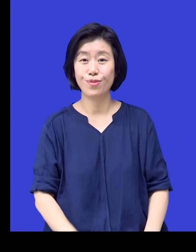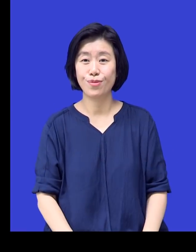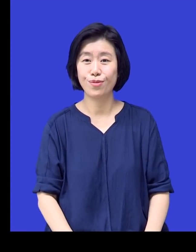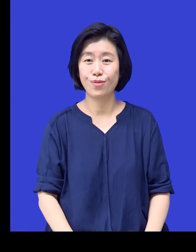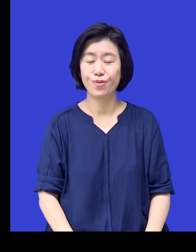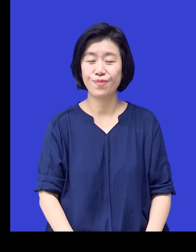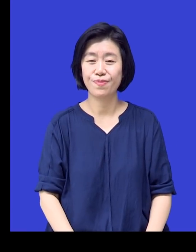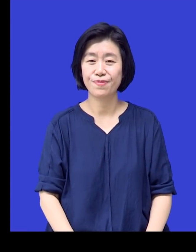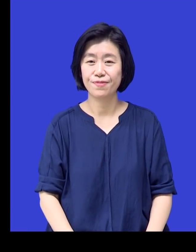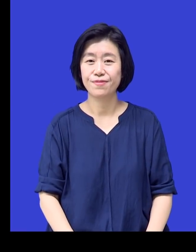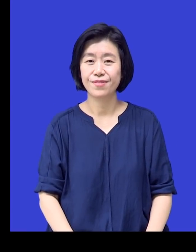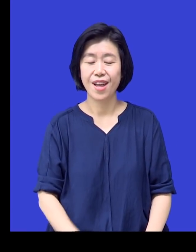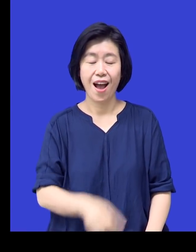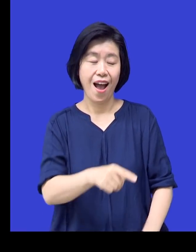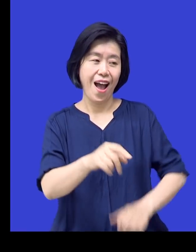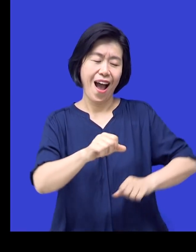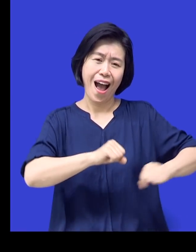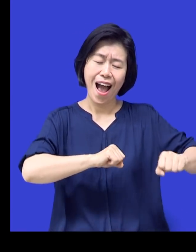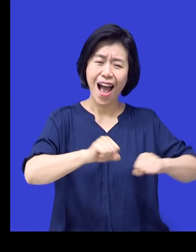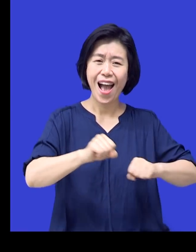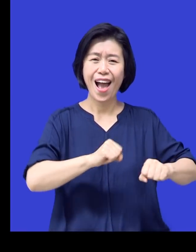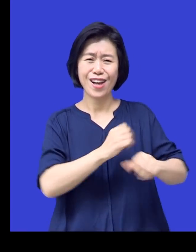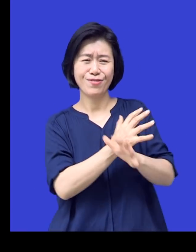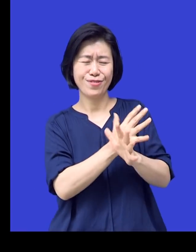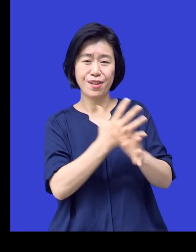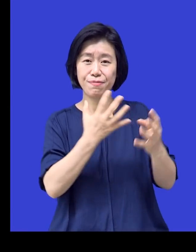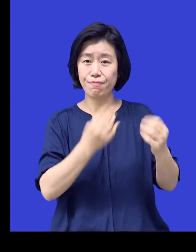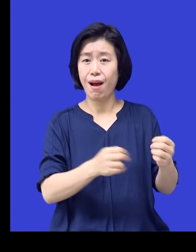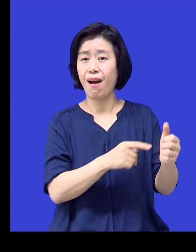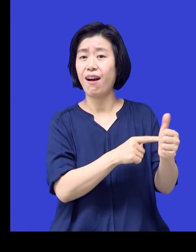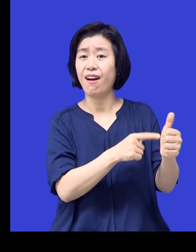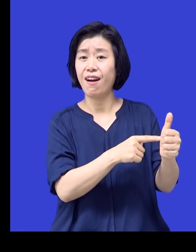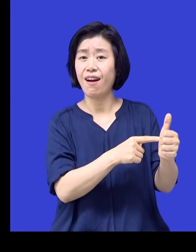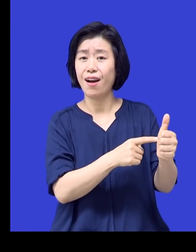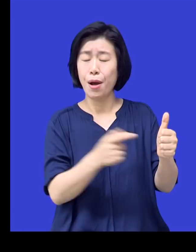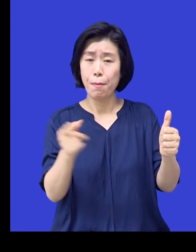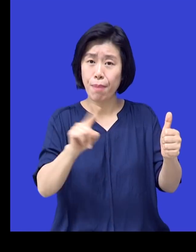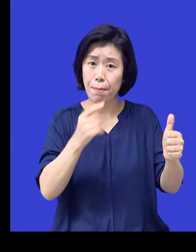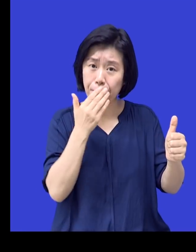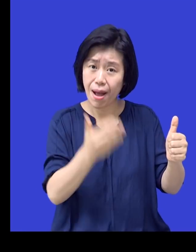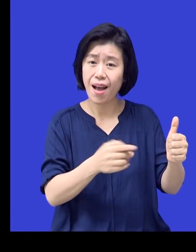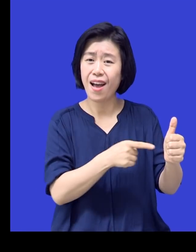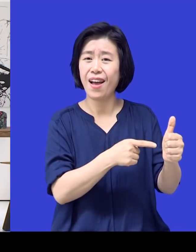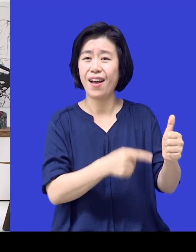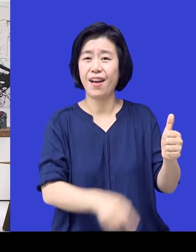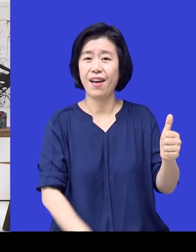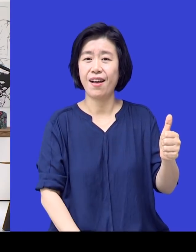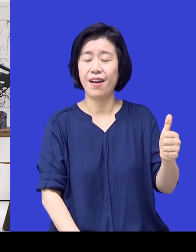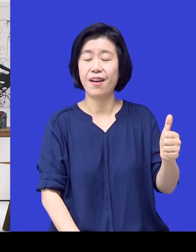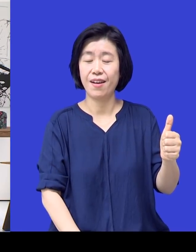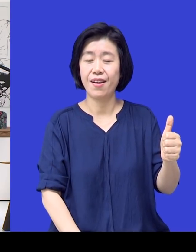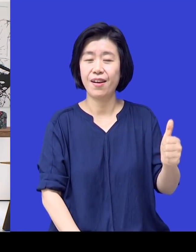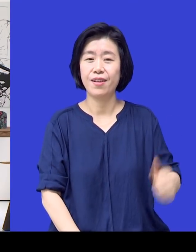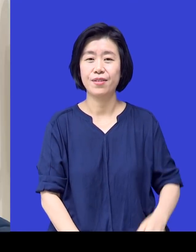그러니까 그렇게 활동적이고 개구쟁이고 막 그렇게 살아날 수 있는 아이였던 거예요. 예?